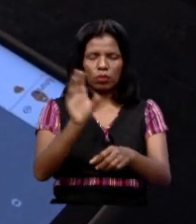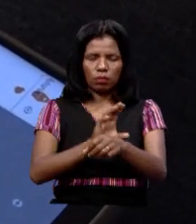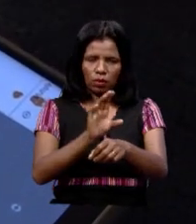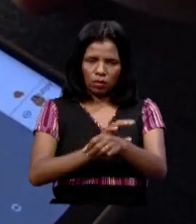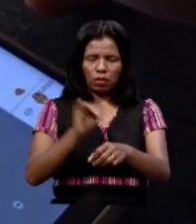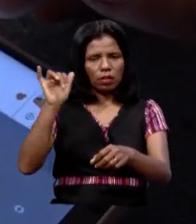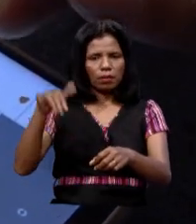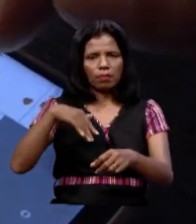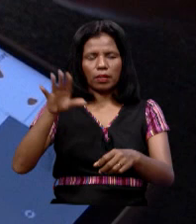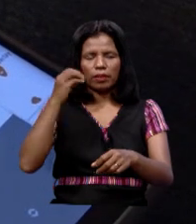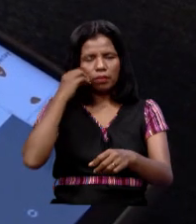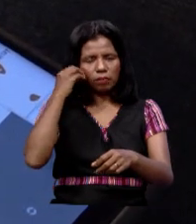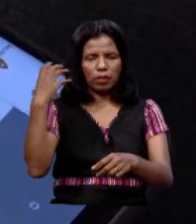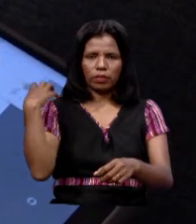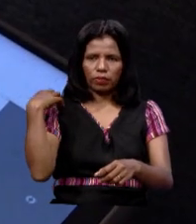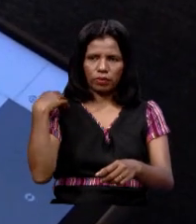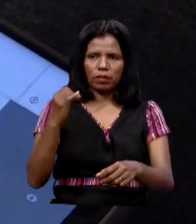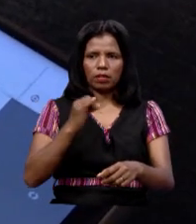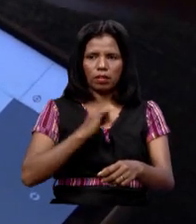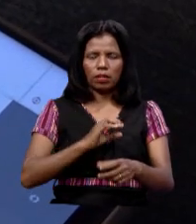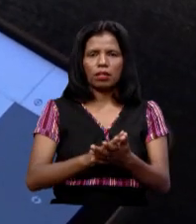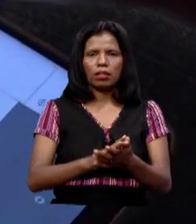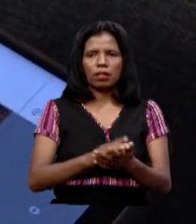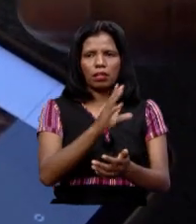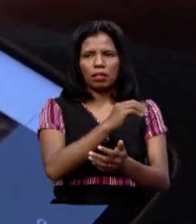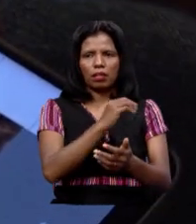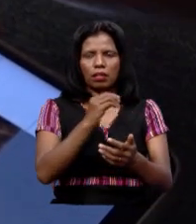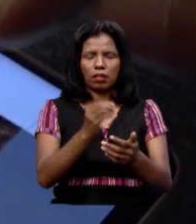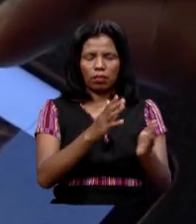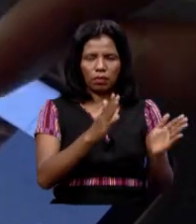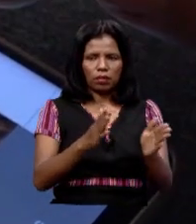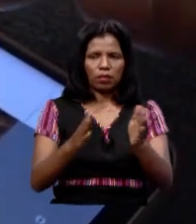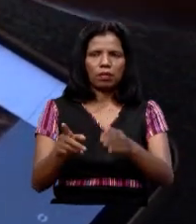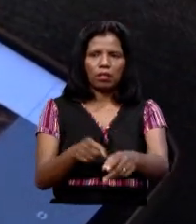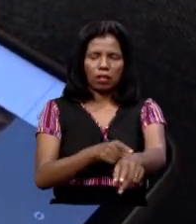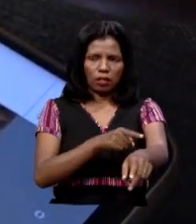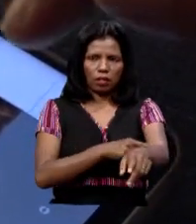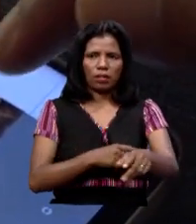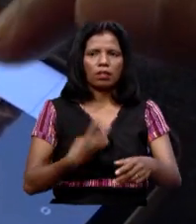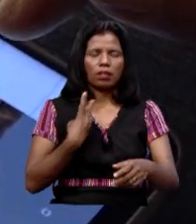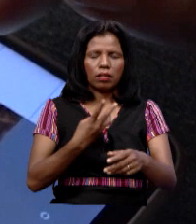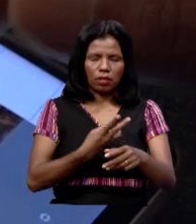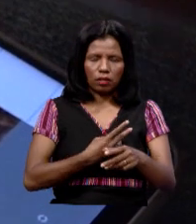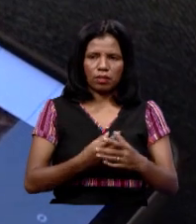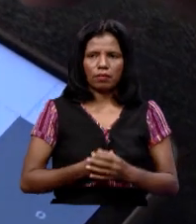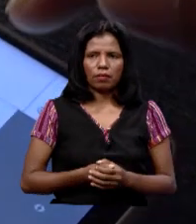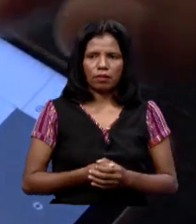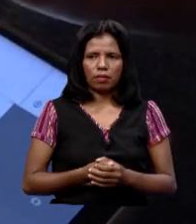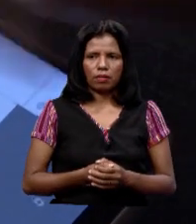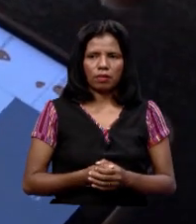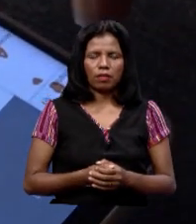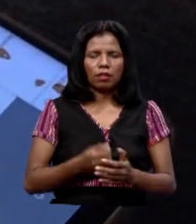fato. Da levar o laptop a mínimo, minha RAM que quando me processa na rua, é nita processo claro, minha